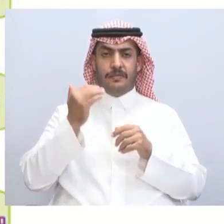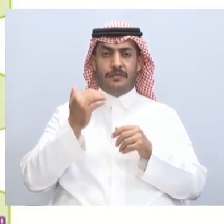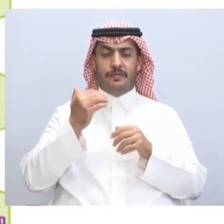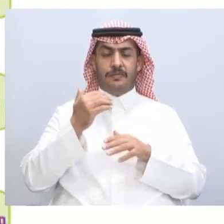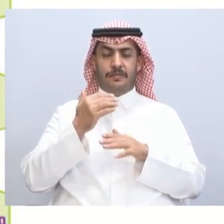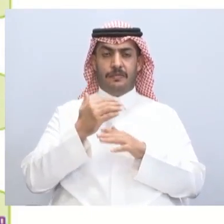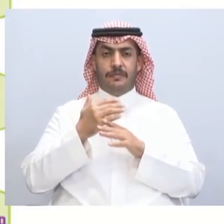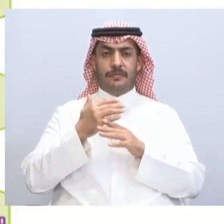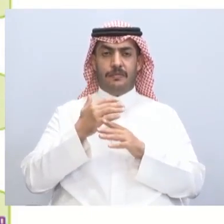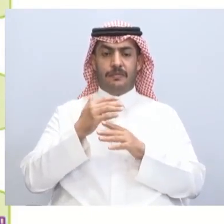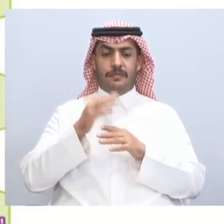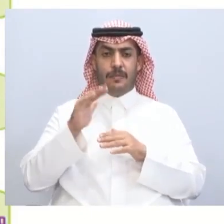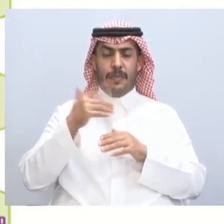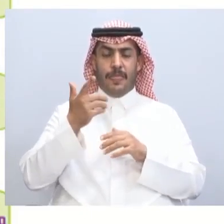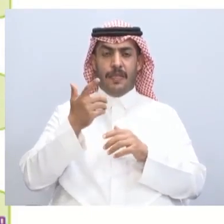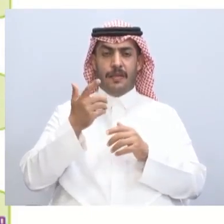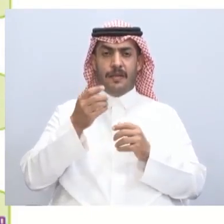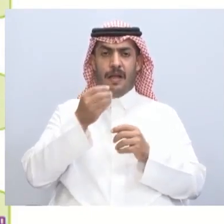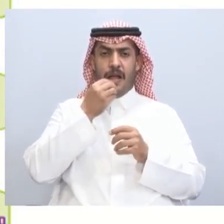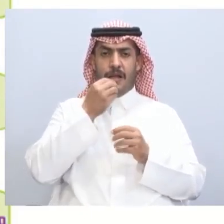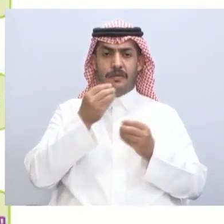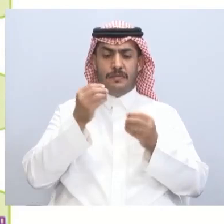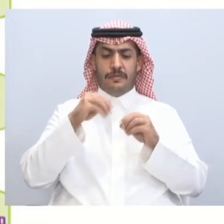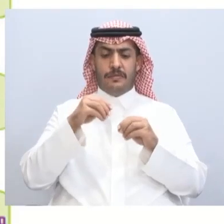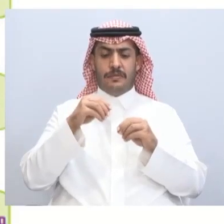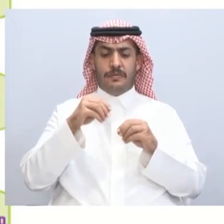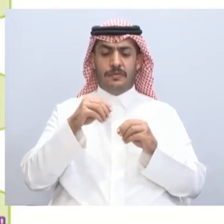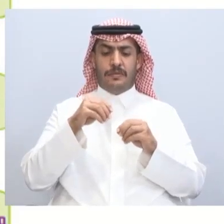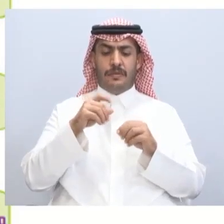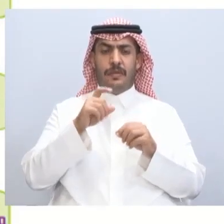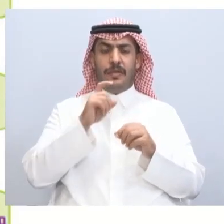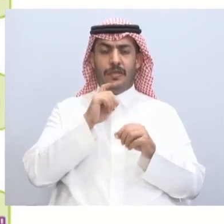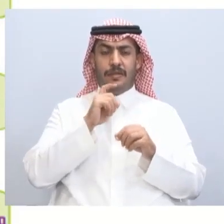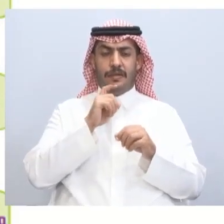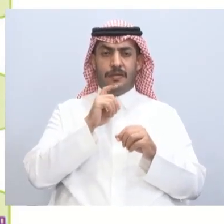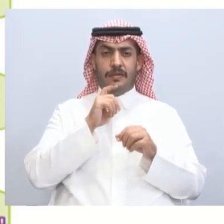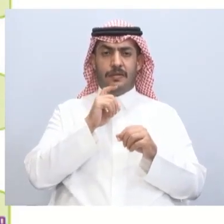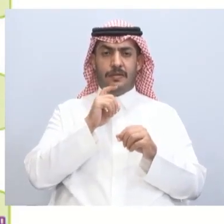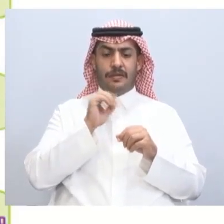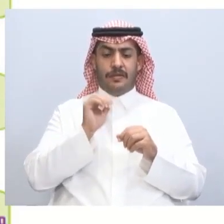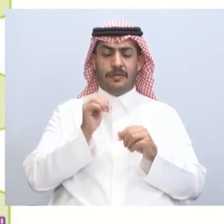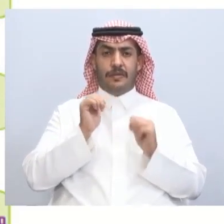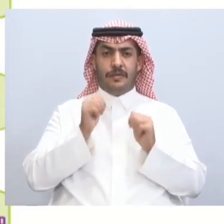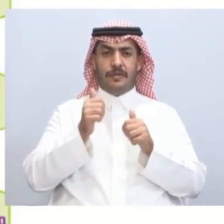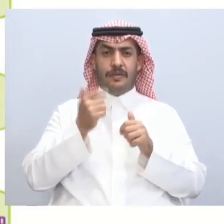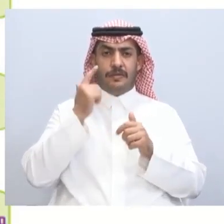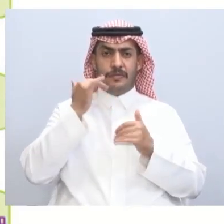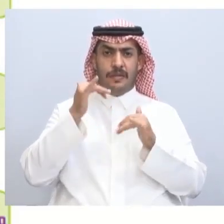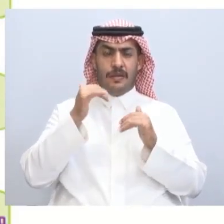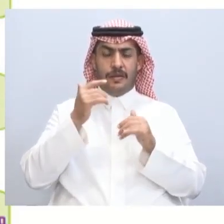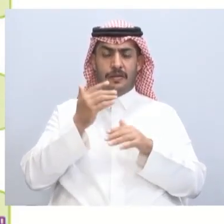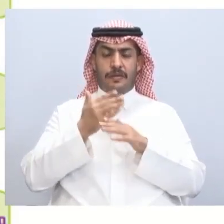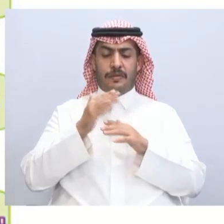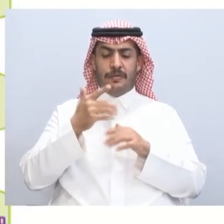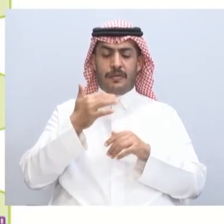يؤدي الى الشراهه في الاكل ايضا ضعف القدره على اصدار القرارات